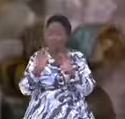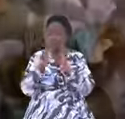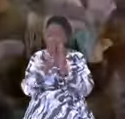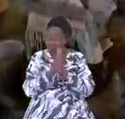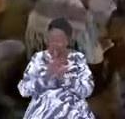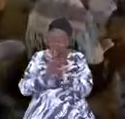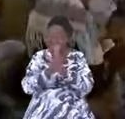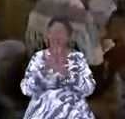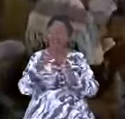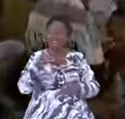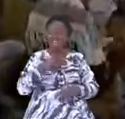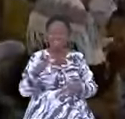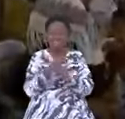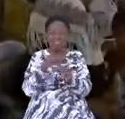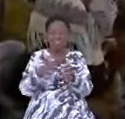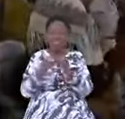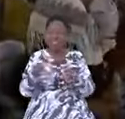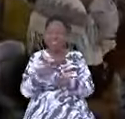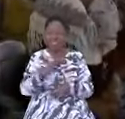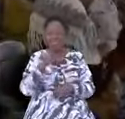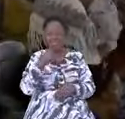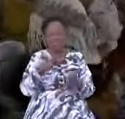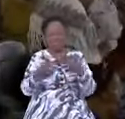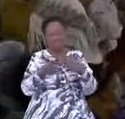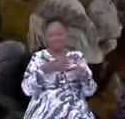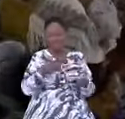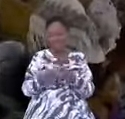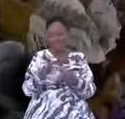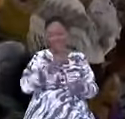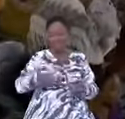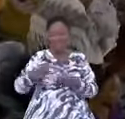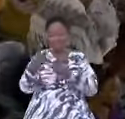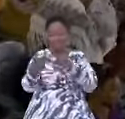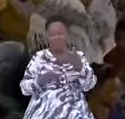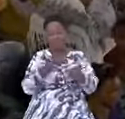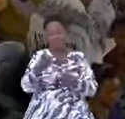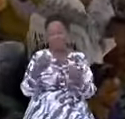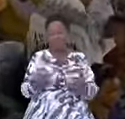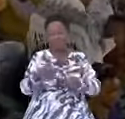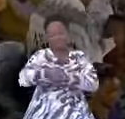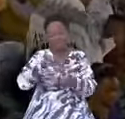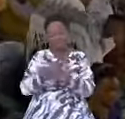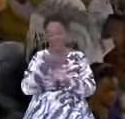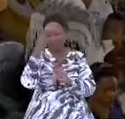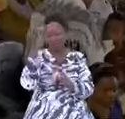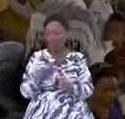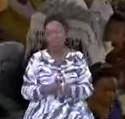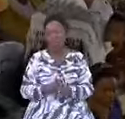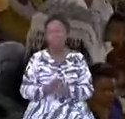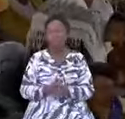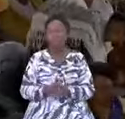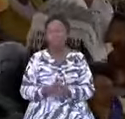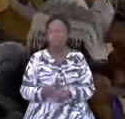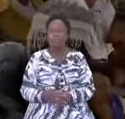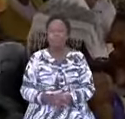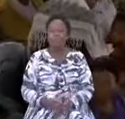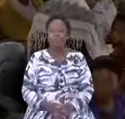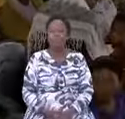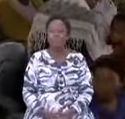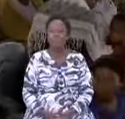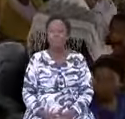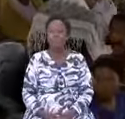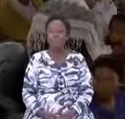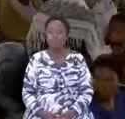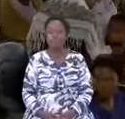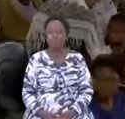si à la joie aussi l accord de la décision prise ce soir les ans